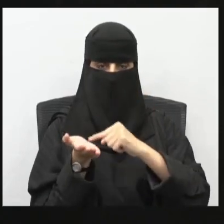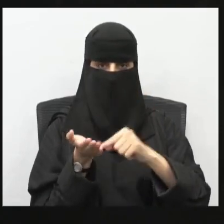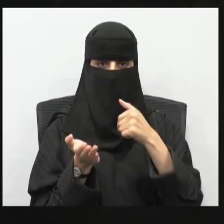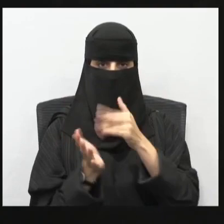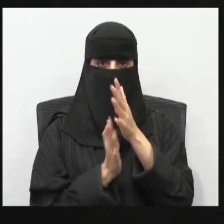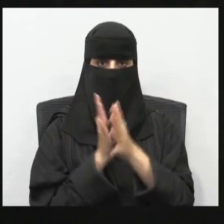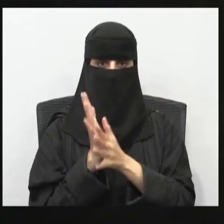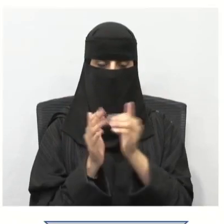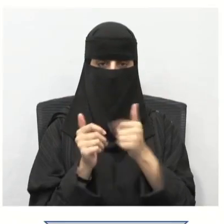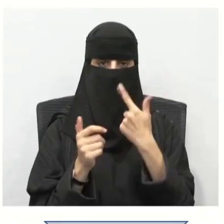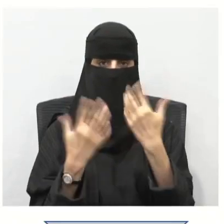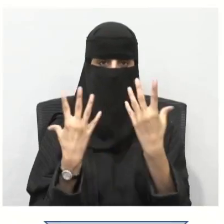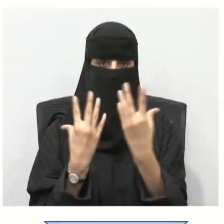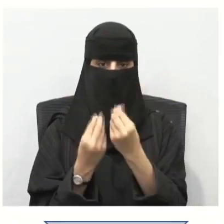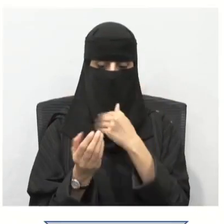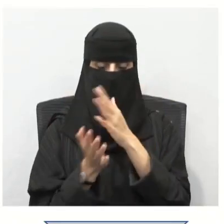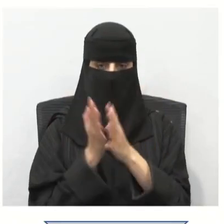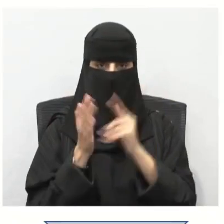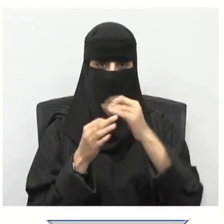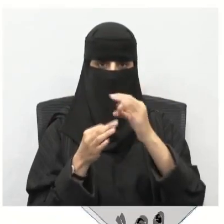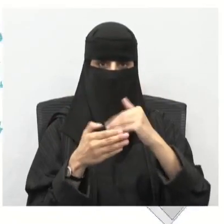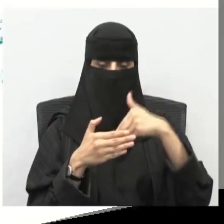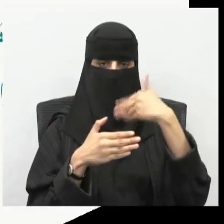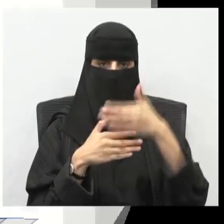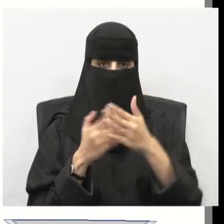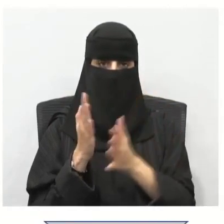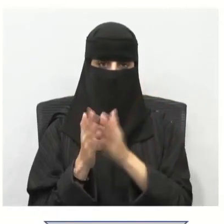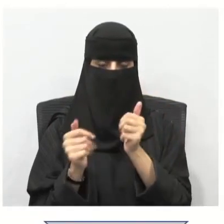بعدي نعود الى الصفحه الاولى من الدرس